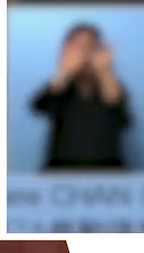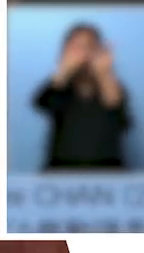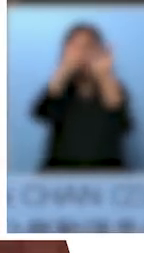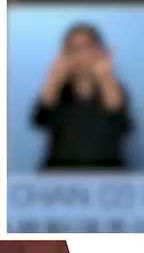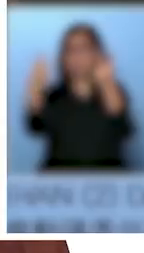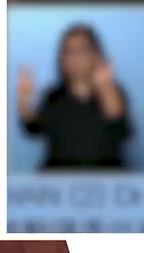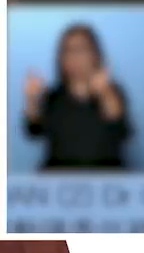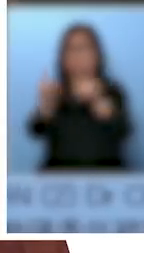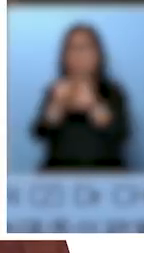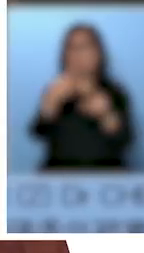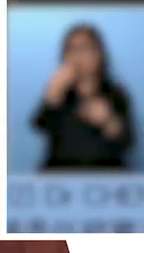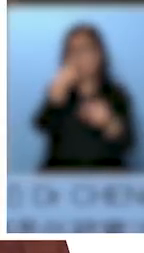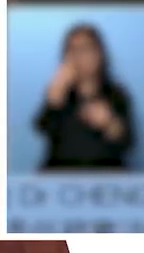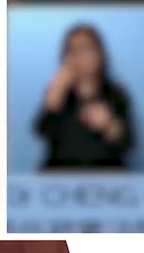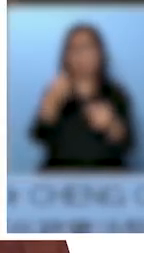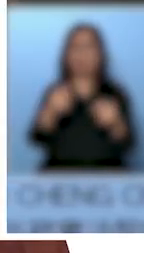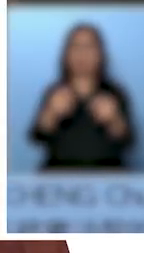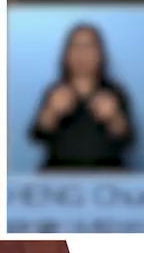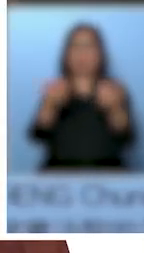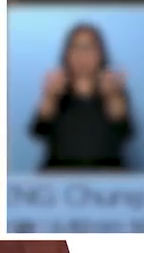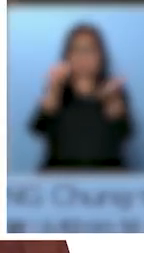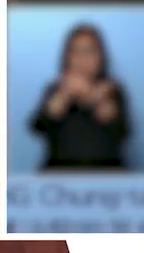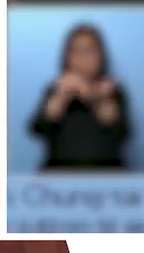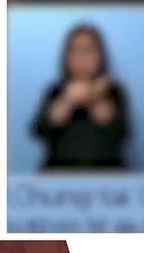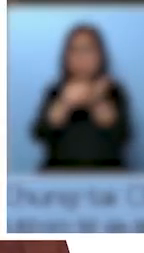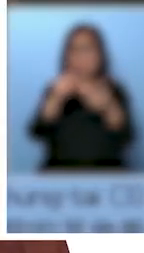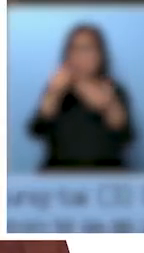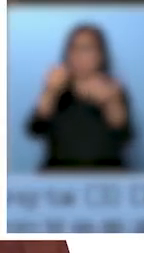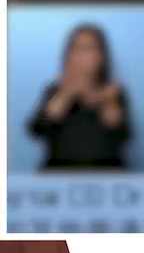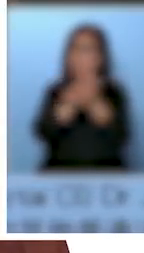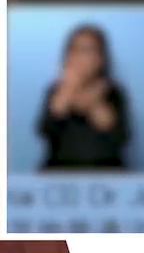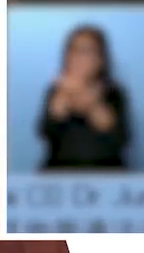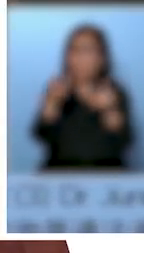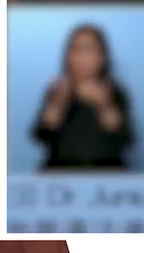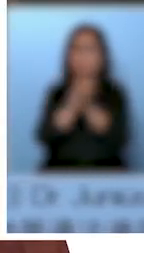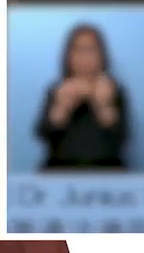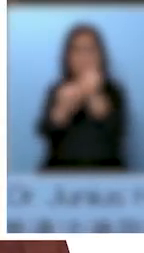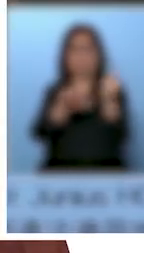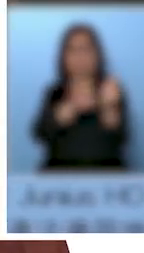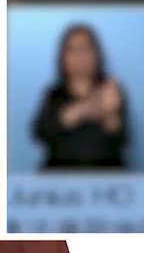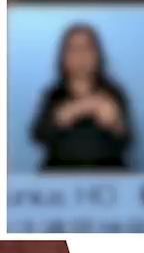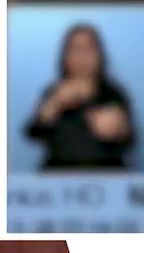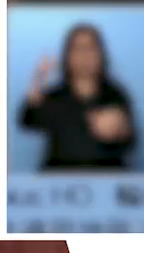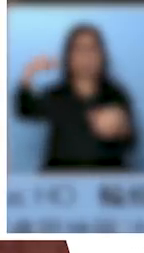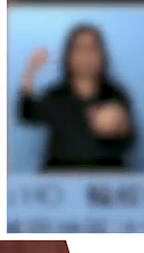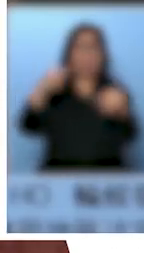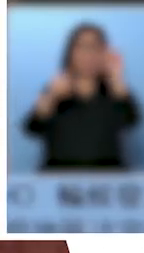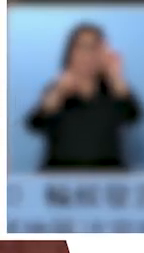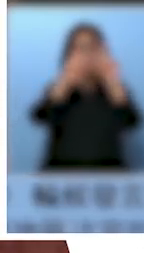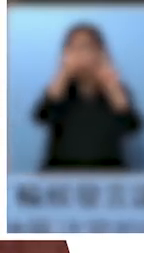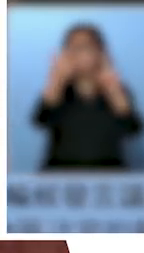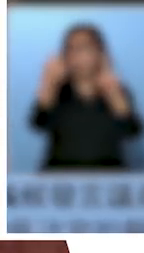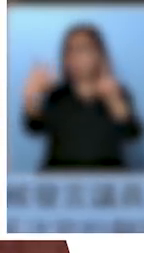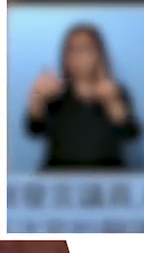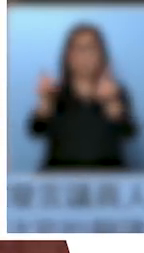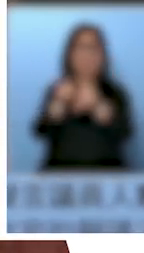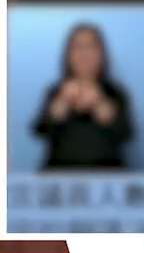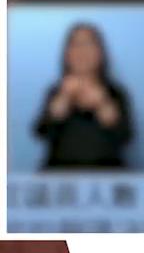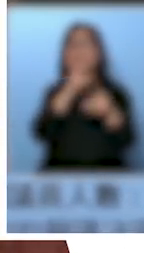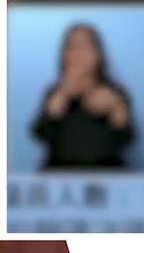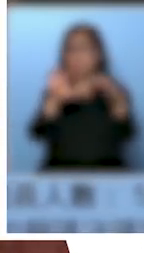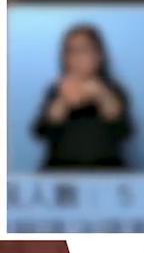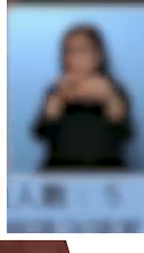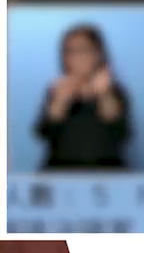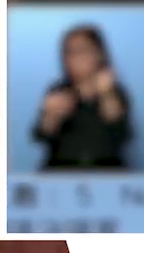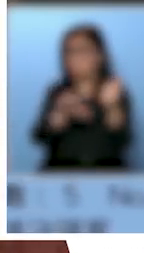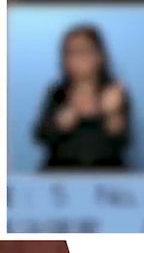候，英國就已經有量刑委員會呢個 Sentencing Council。美國早在1984年就已經有 Sentencing Commission，